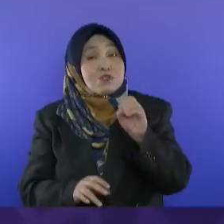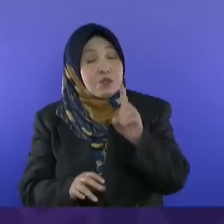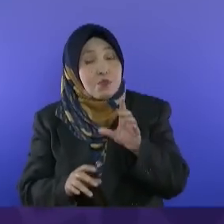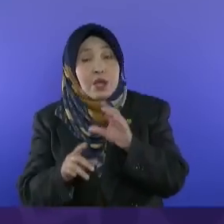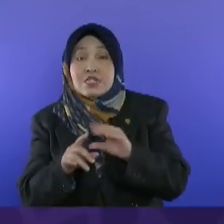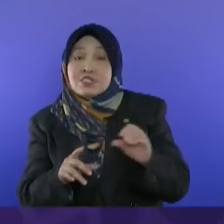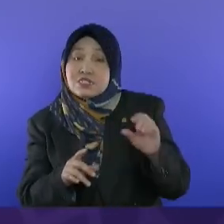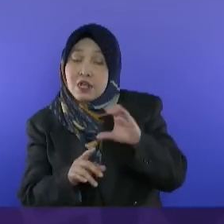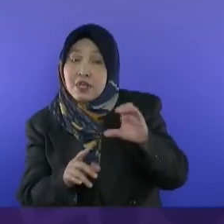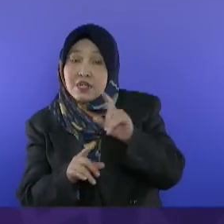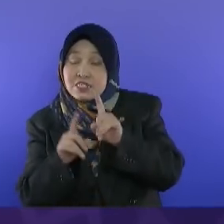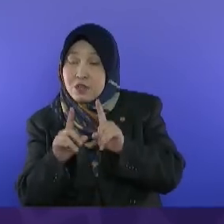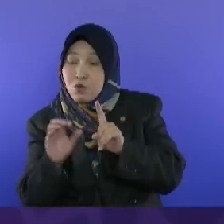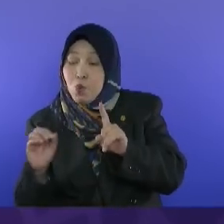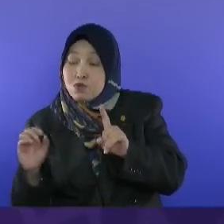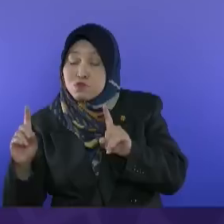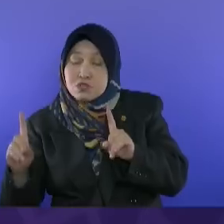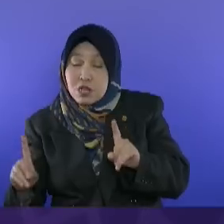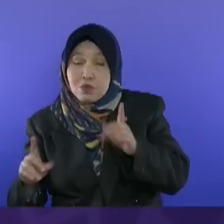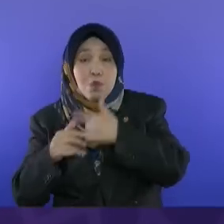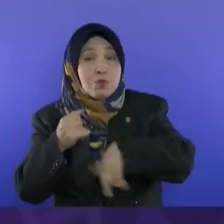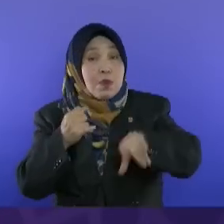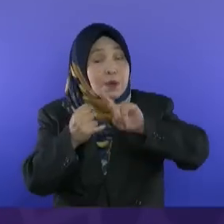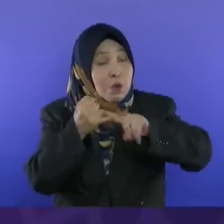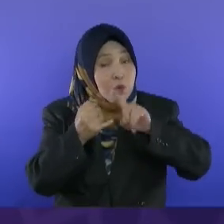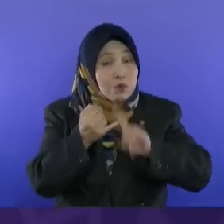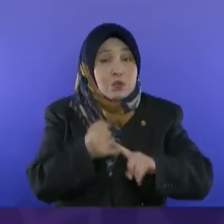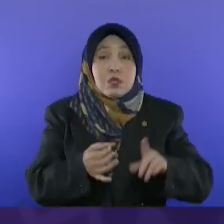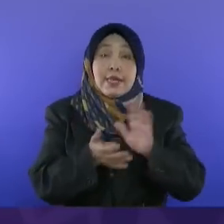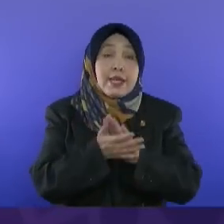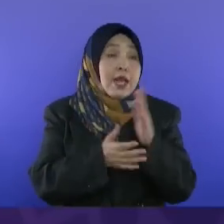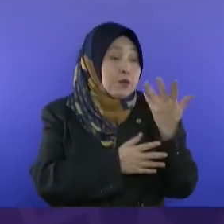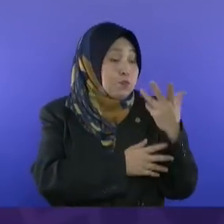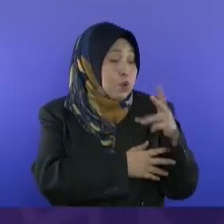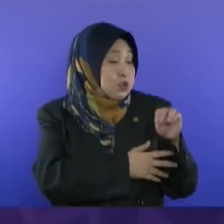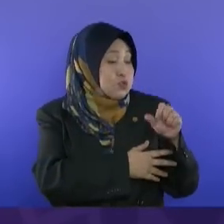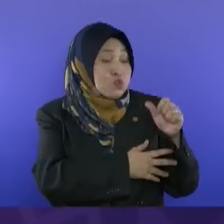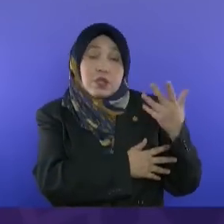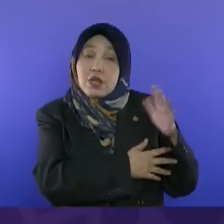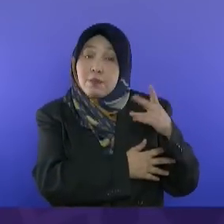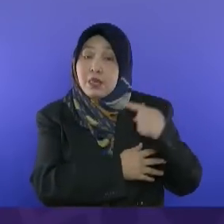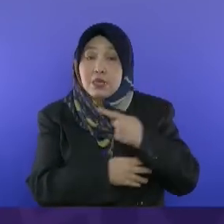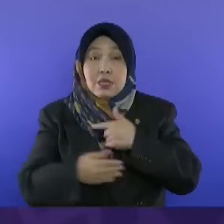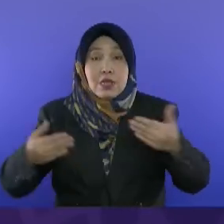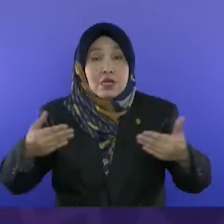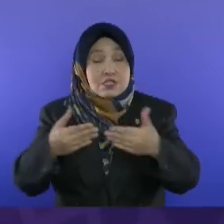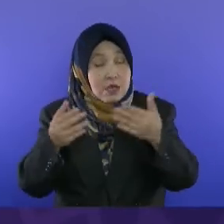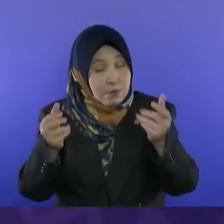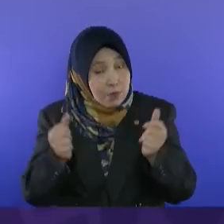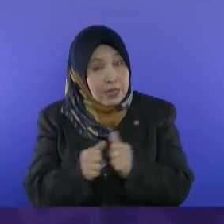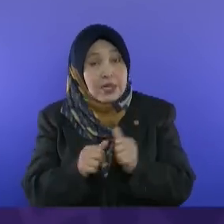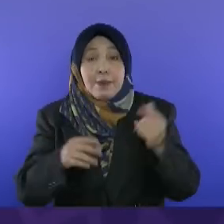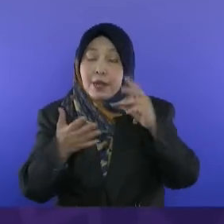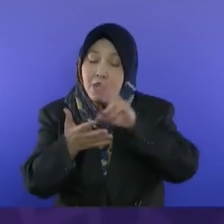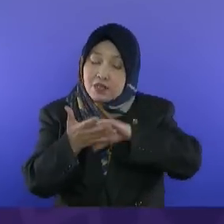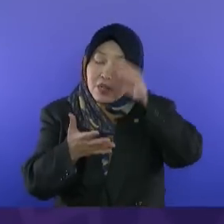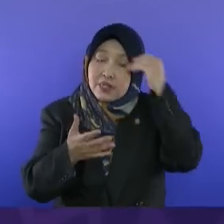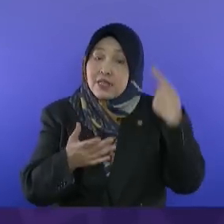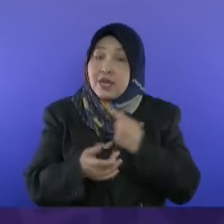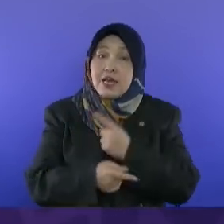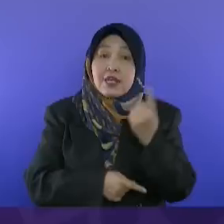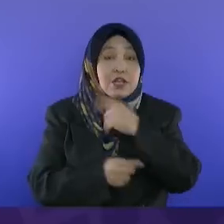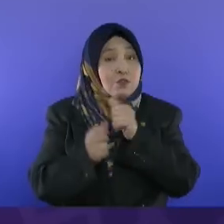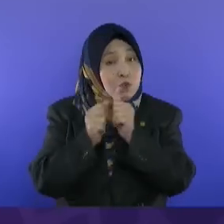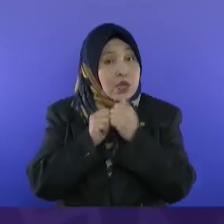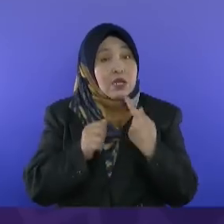pada akhir Penghujung surat yang ke-15 yang kita sambung pengajian kita pada hari ini Baiklah